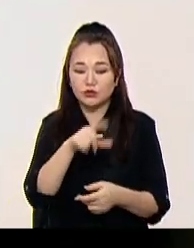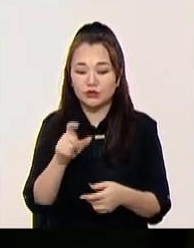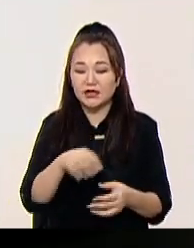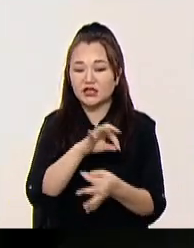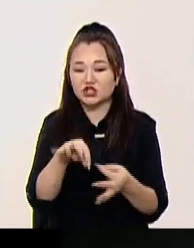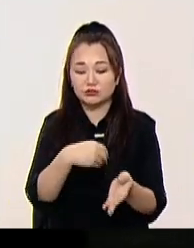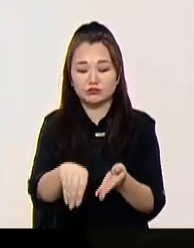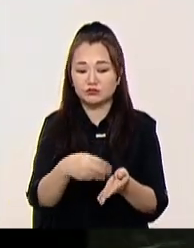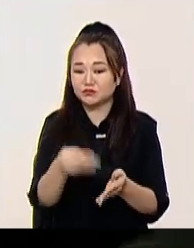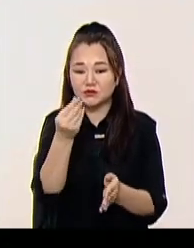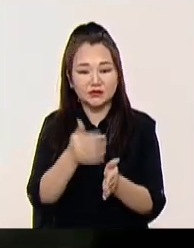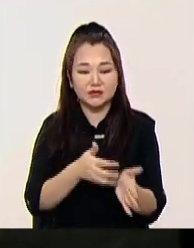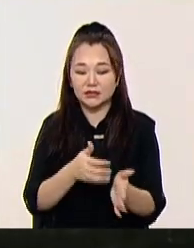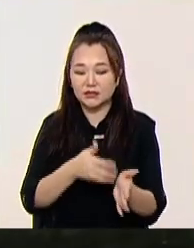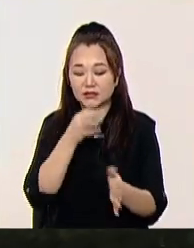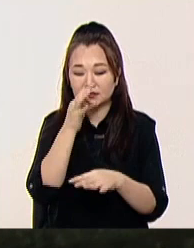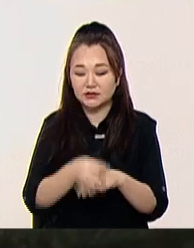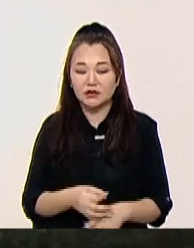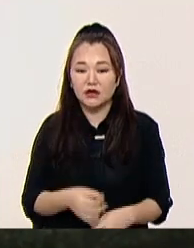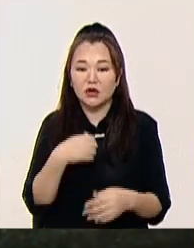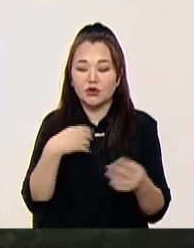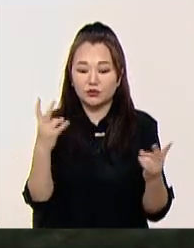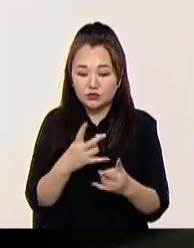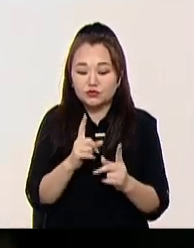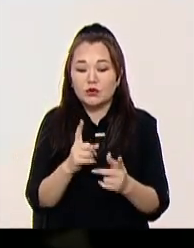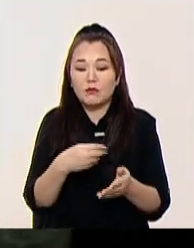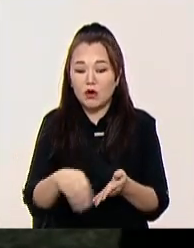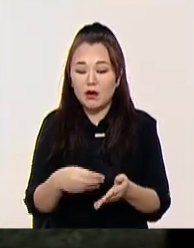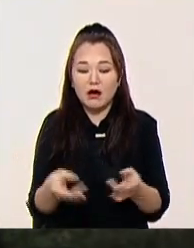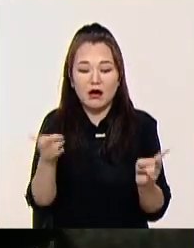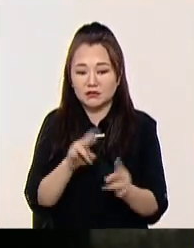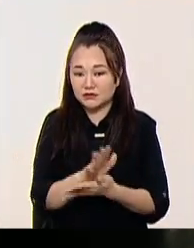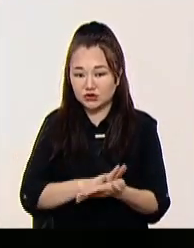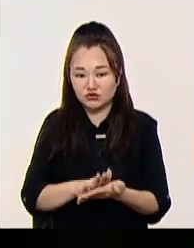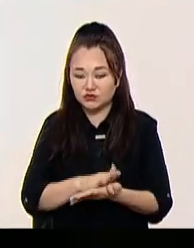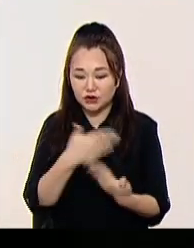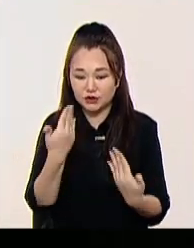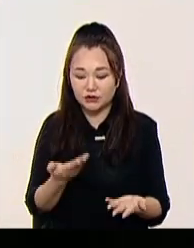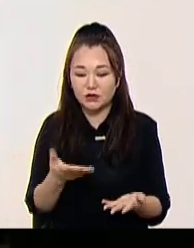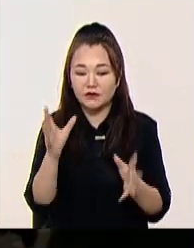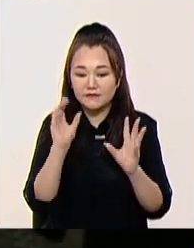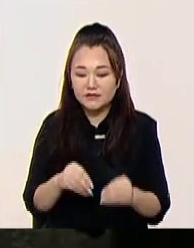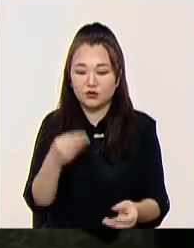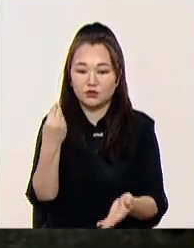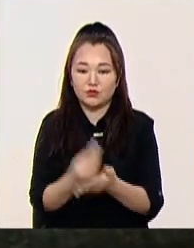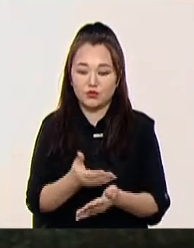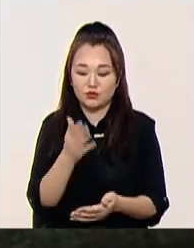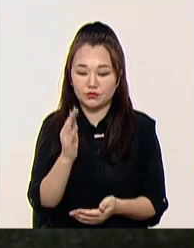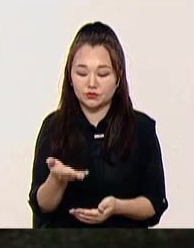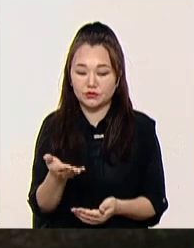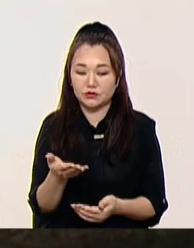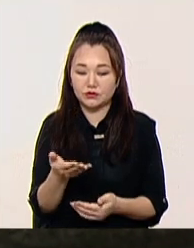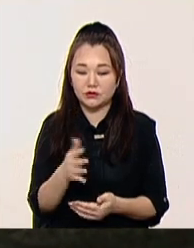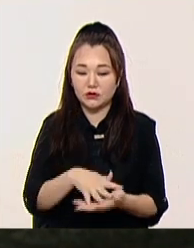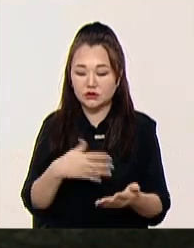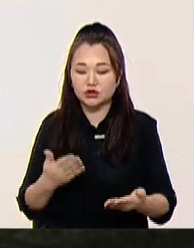алуға ақшаларының жетпейтінін айтты. Керек нәрсені алам, былай қалмайды. Бәрі қымбаттайды ғой. Сол